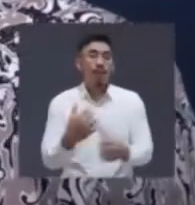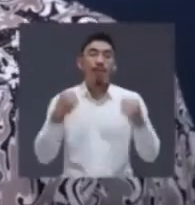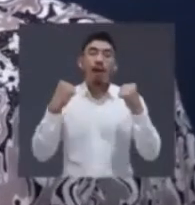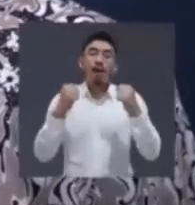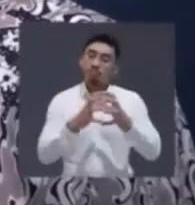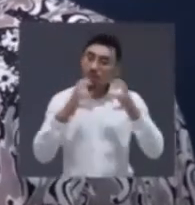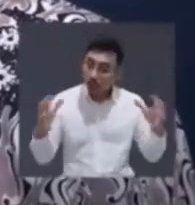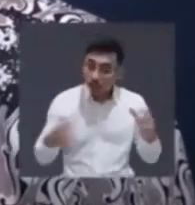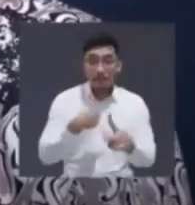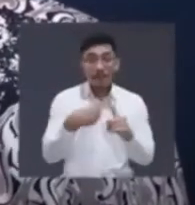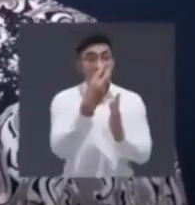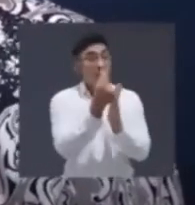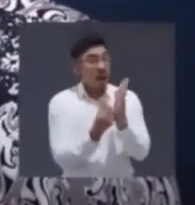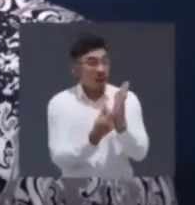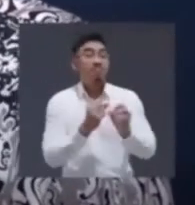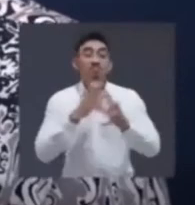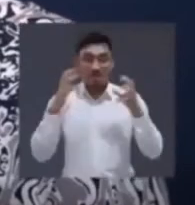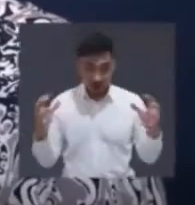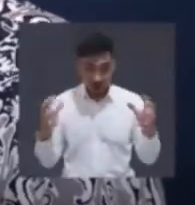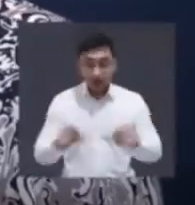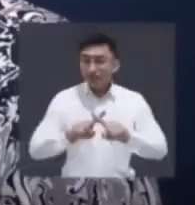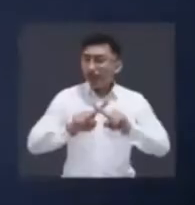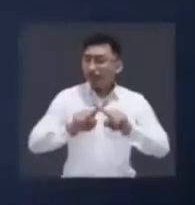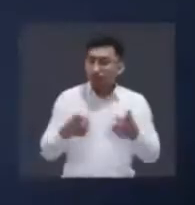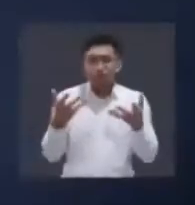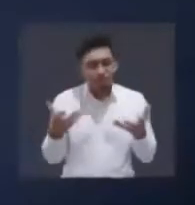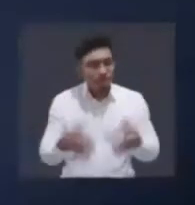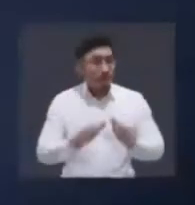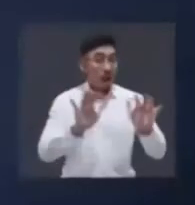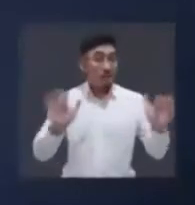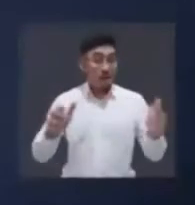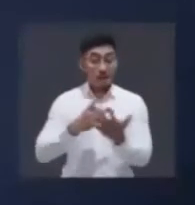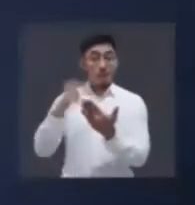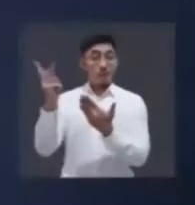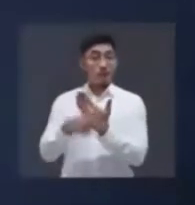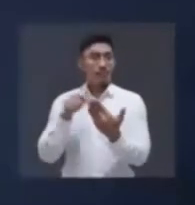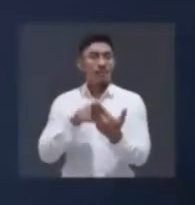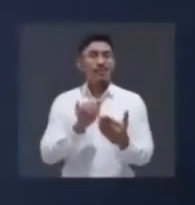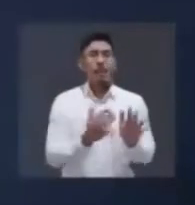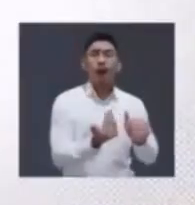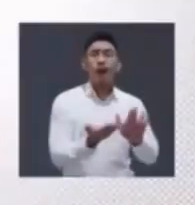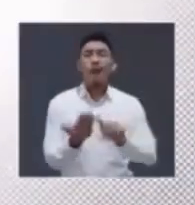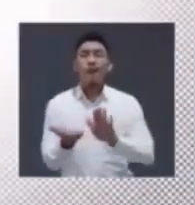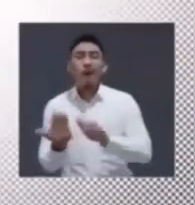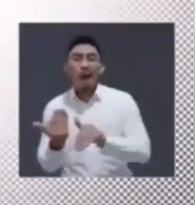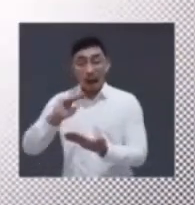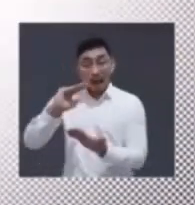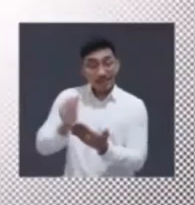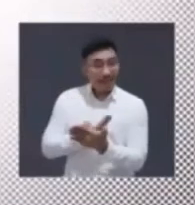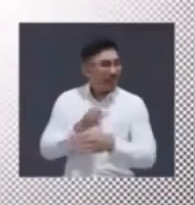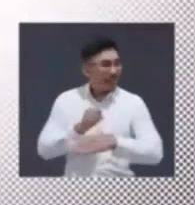pencegahan dengan sumber daya yang besar dan sumber dana yang tidak kecil tetapi sayangnya banyak sekali program